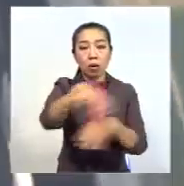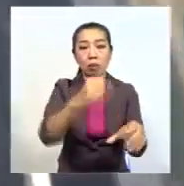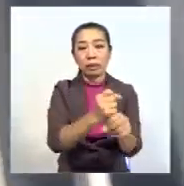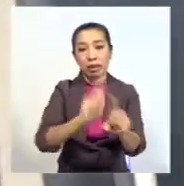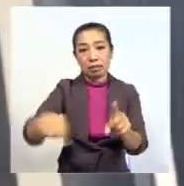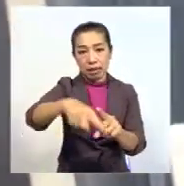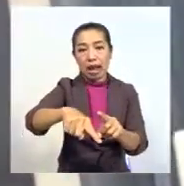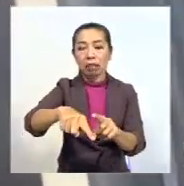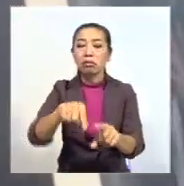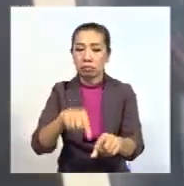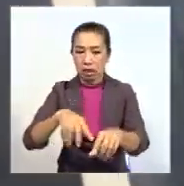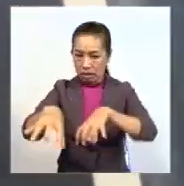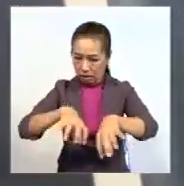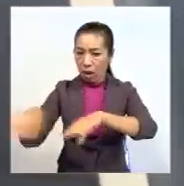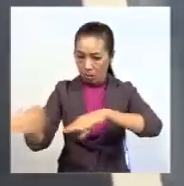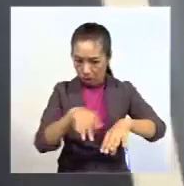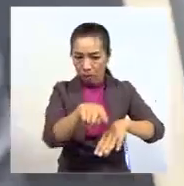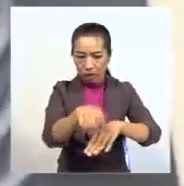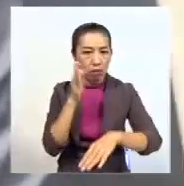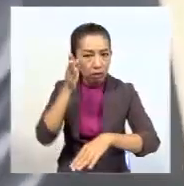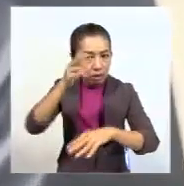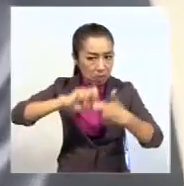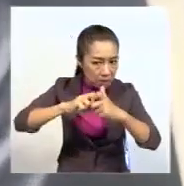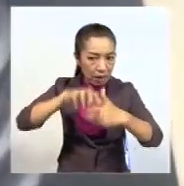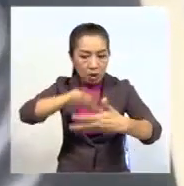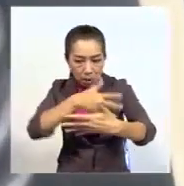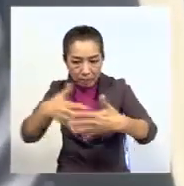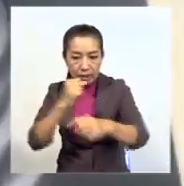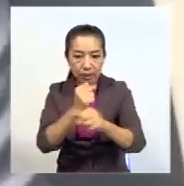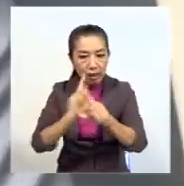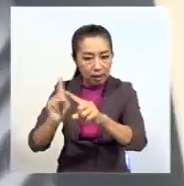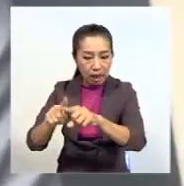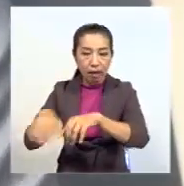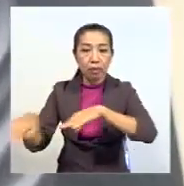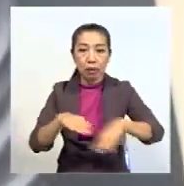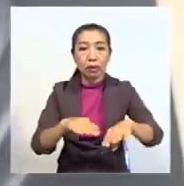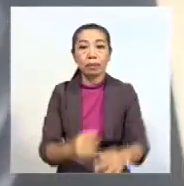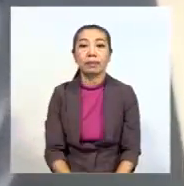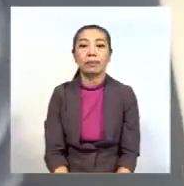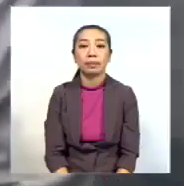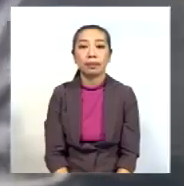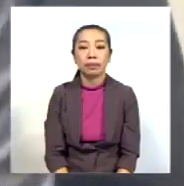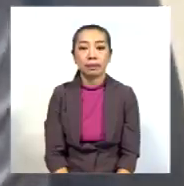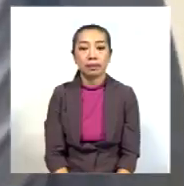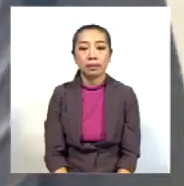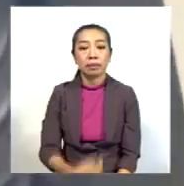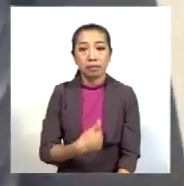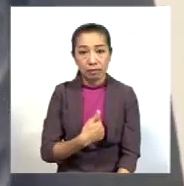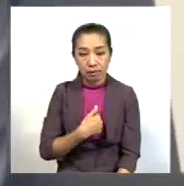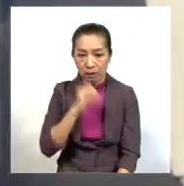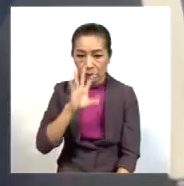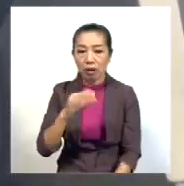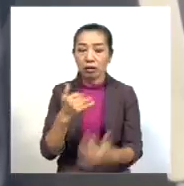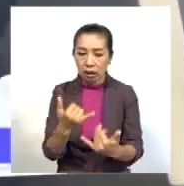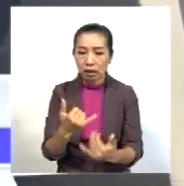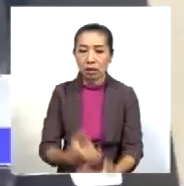วข้องแล้วนะคะให้เตรียมแนวทางในการดำเนินงานในทุกช่องทางค่ะ ให้ทราบว่าท่านสั่งการน